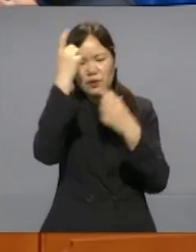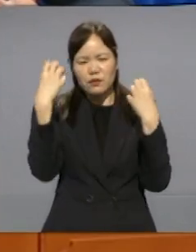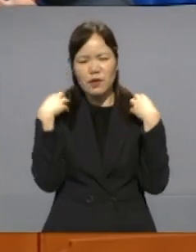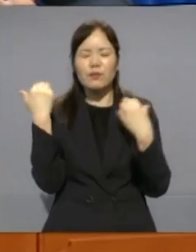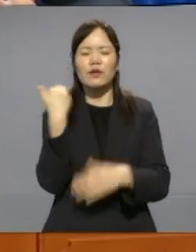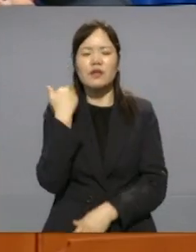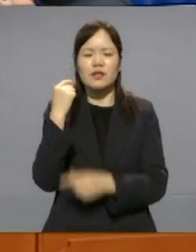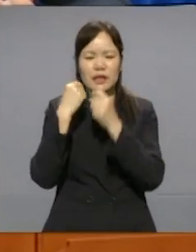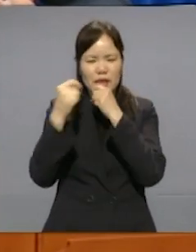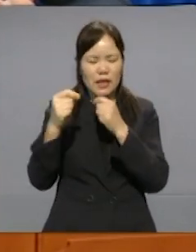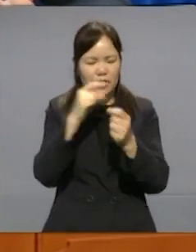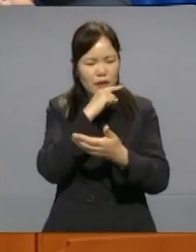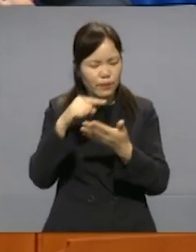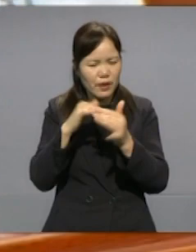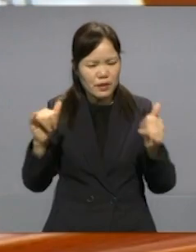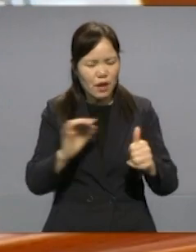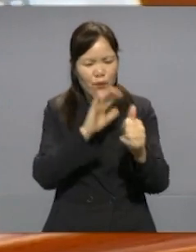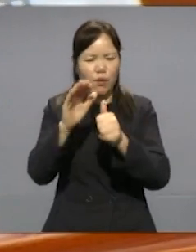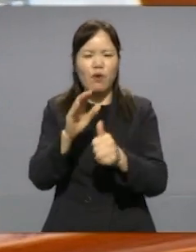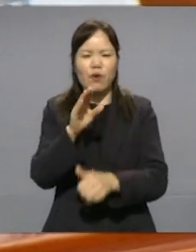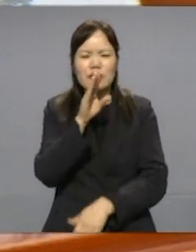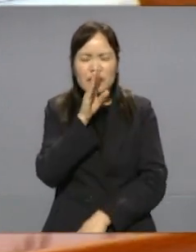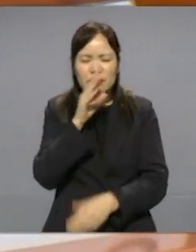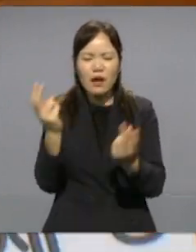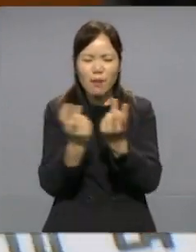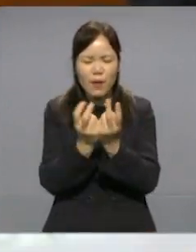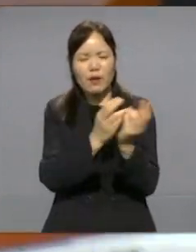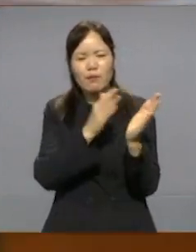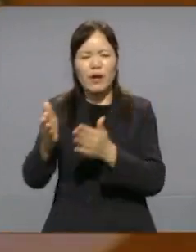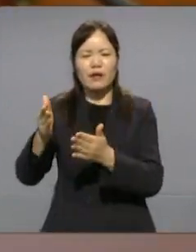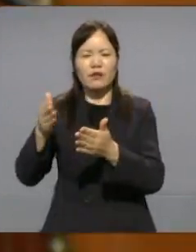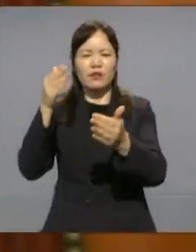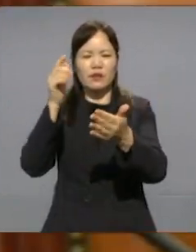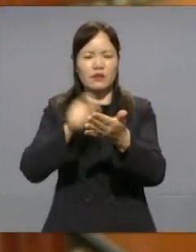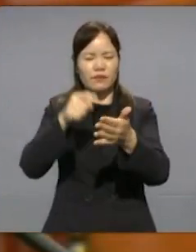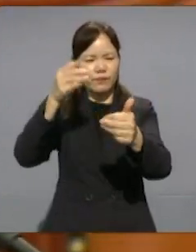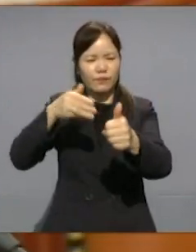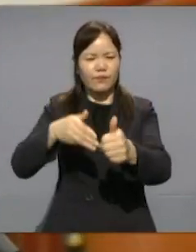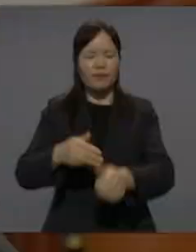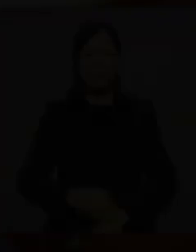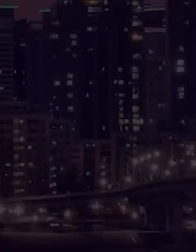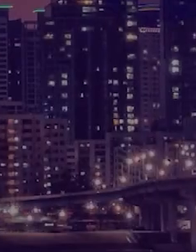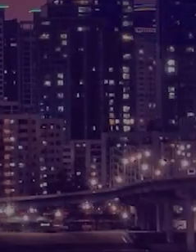전세 사기 피해자를 보호할 수 있는 실질적인 방안을 마련해달라고 촉구했습니다.